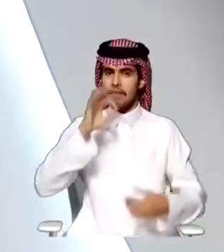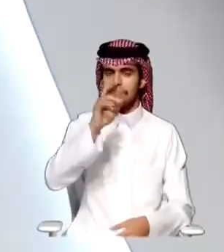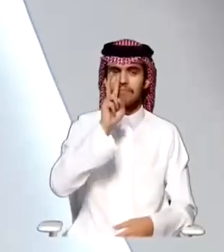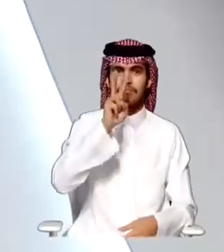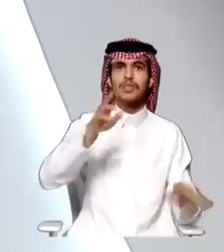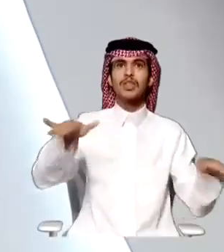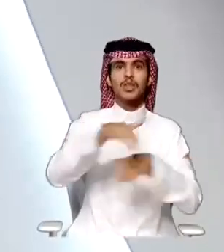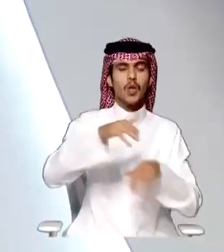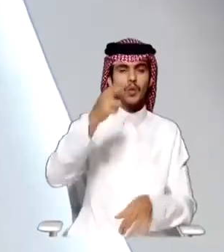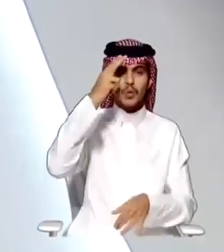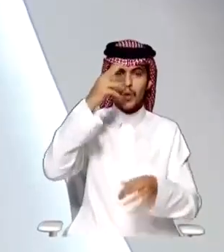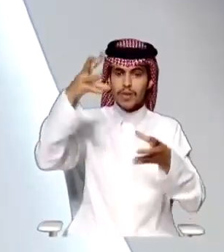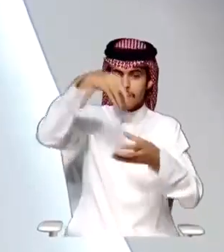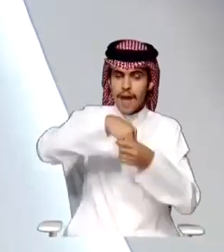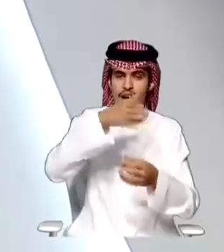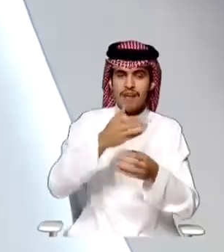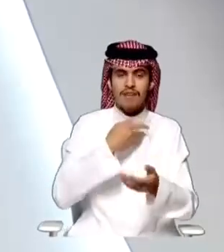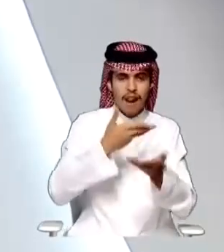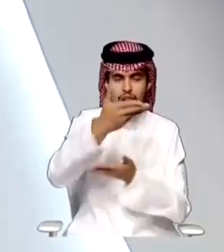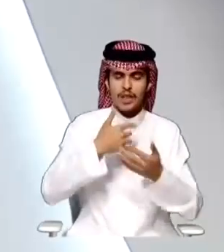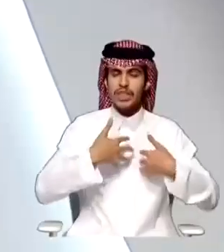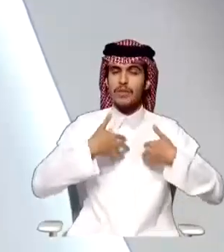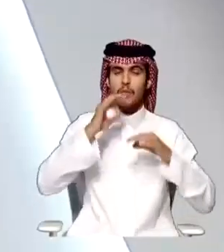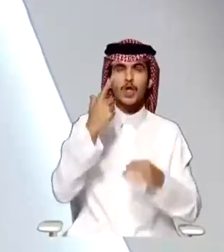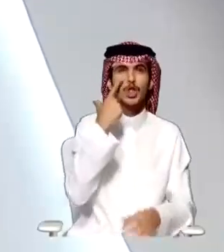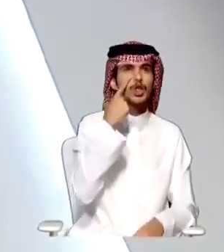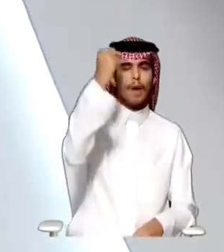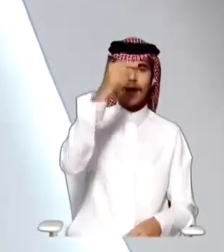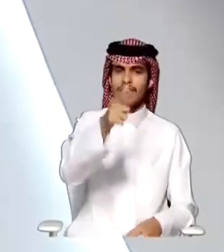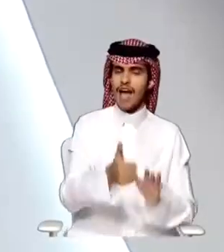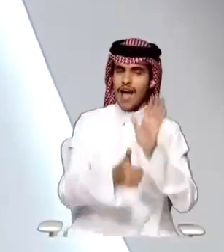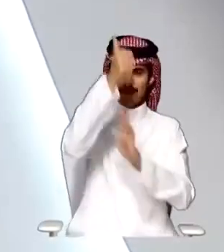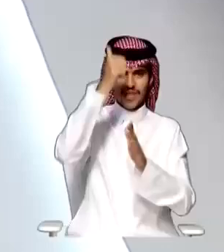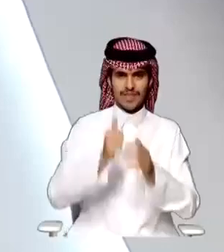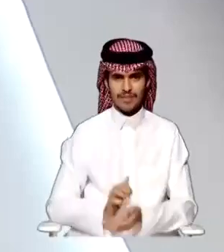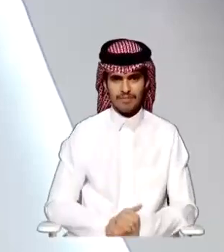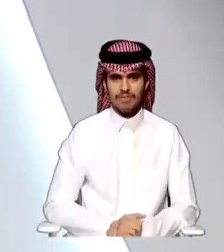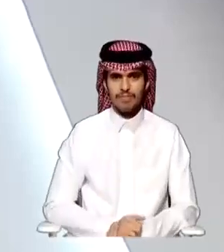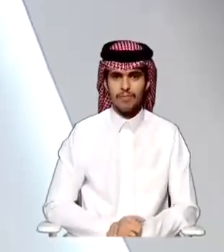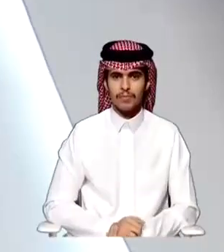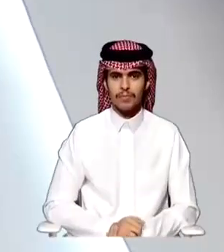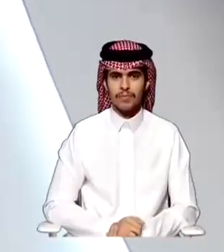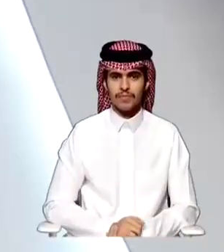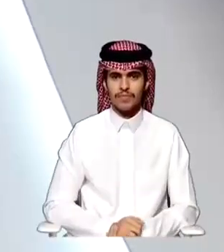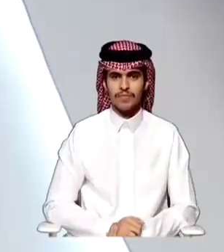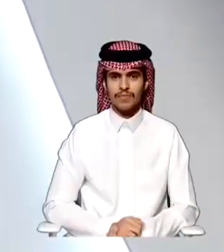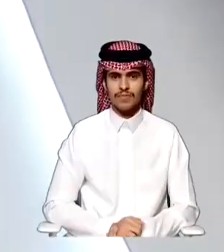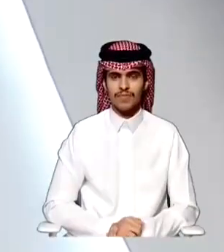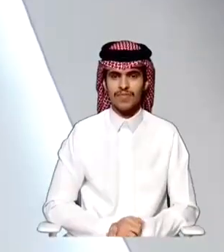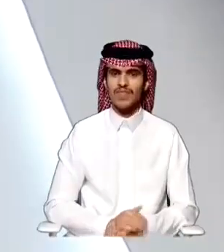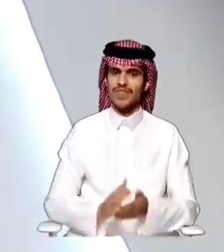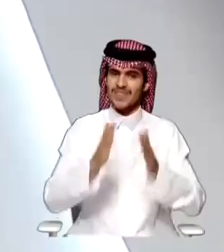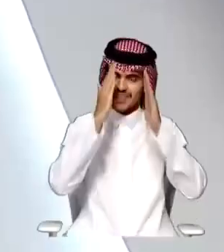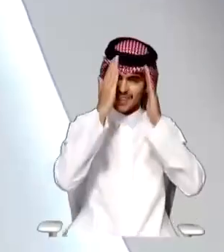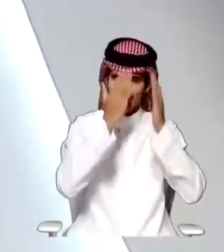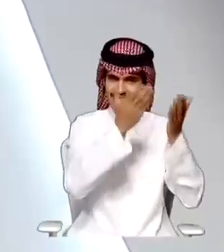السعودي ولازم اقول لك انها من اجمل الحلقات اللي قدمتها الشكر لك كذلك